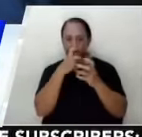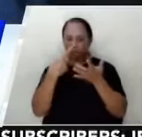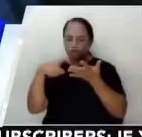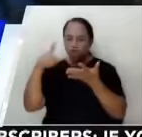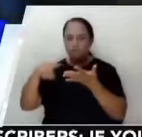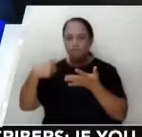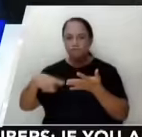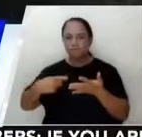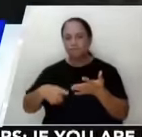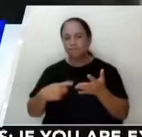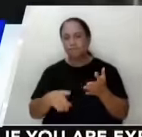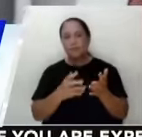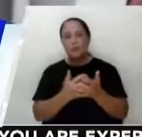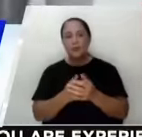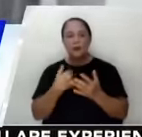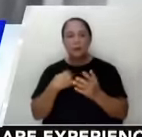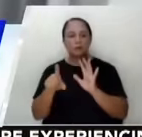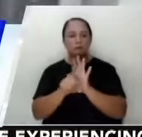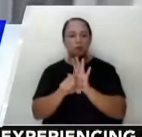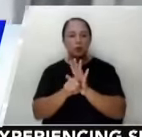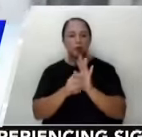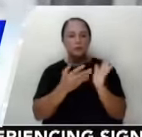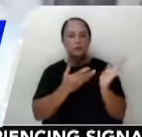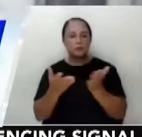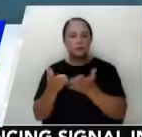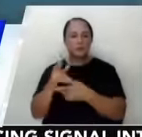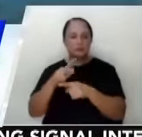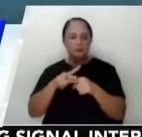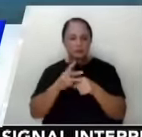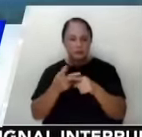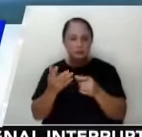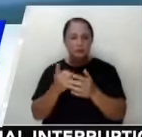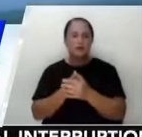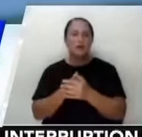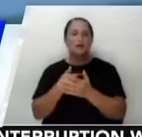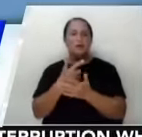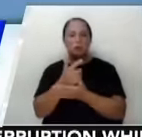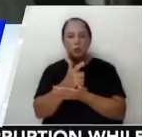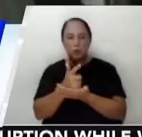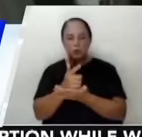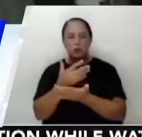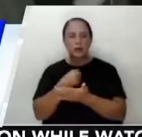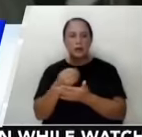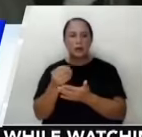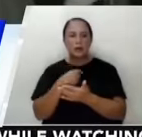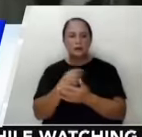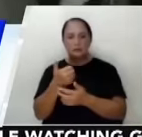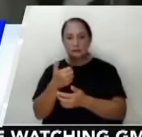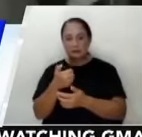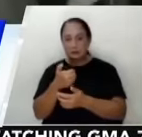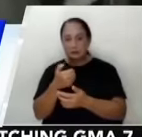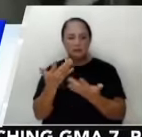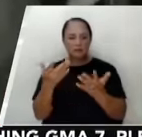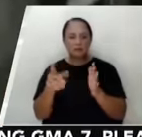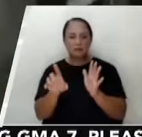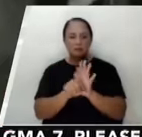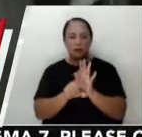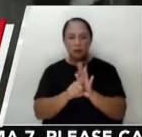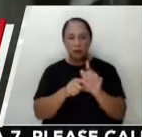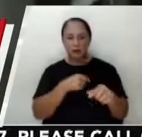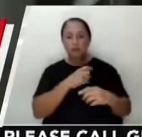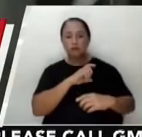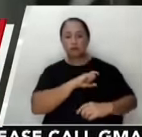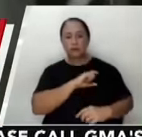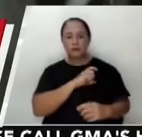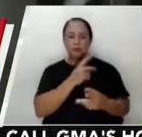pantalan kung saan ipinagbabawal ang pagdala ng matatalim na bagay, baril at pati lighter. May PNP po tayong naka-duty, may Coast Guard,